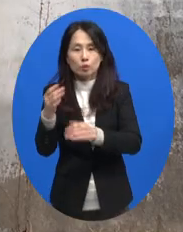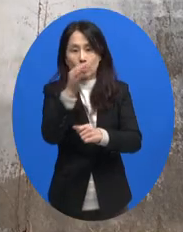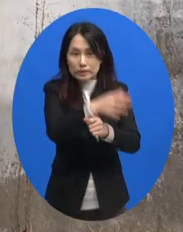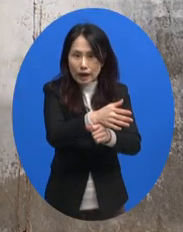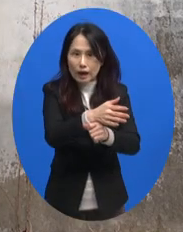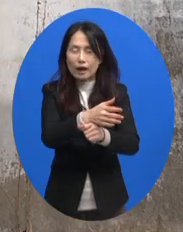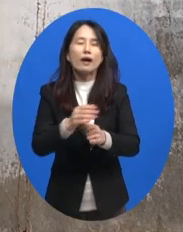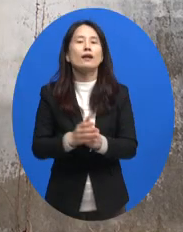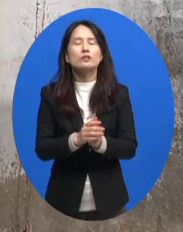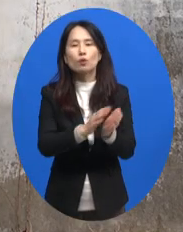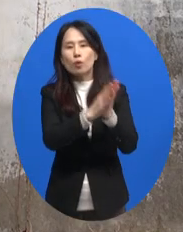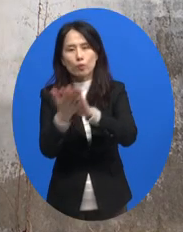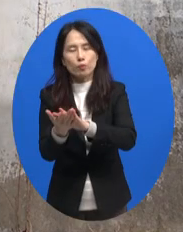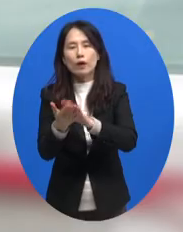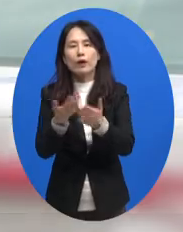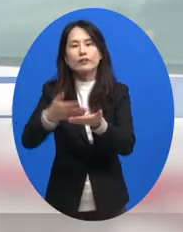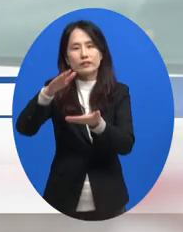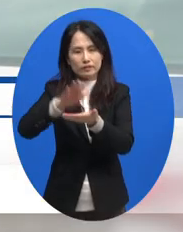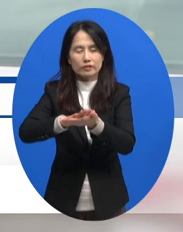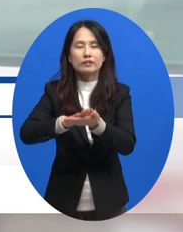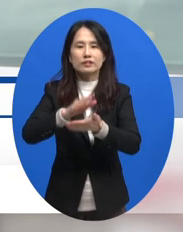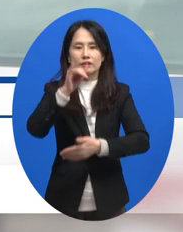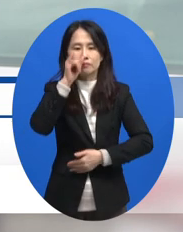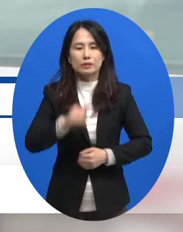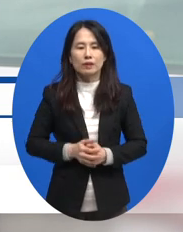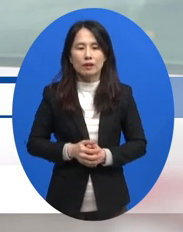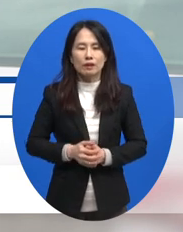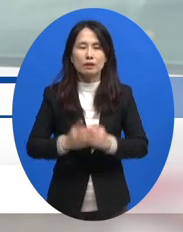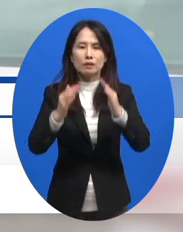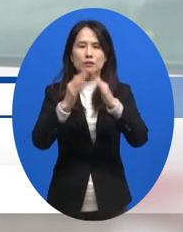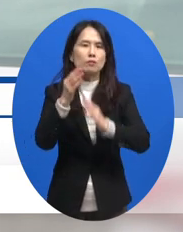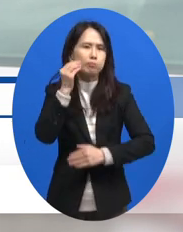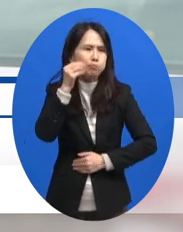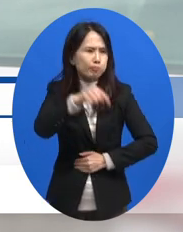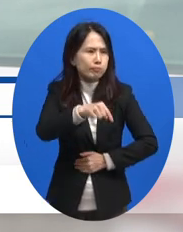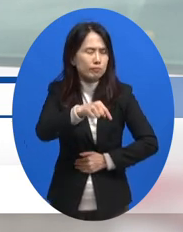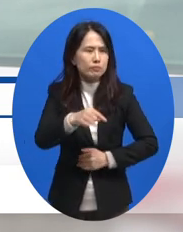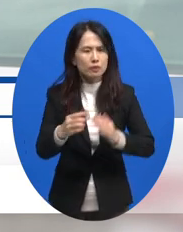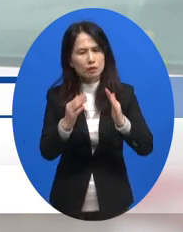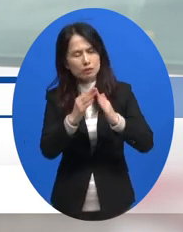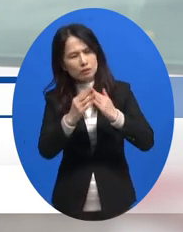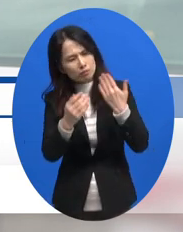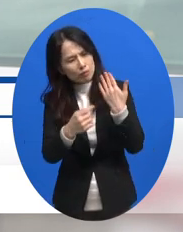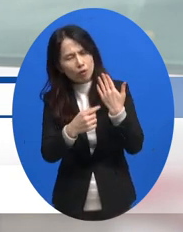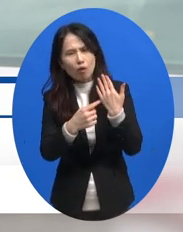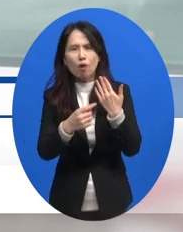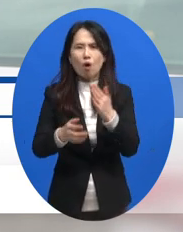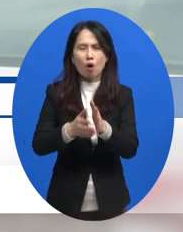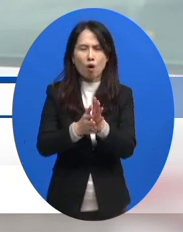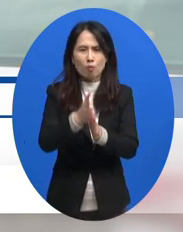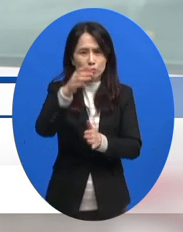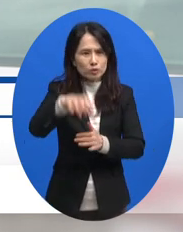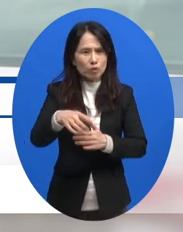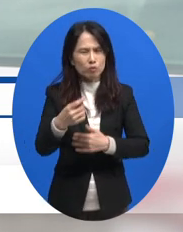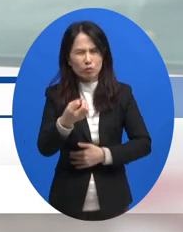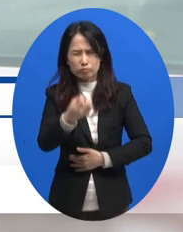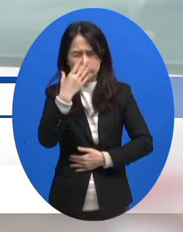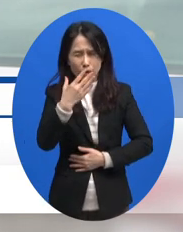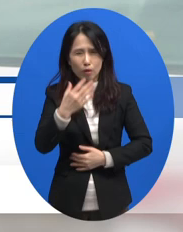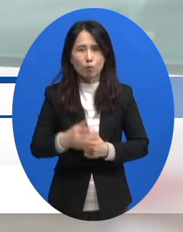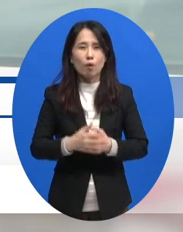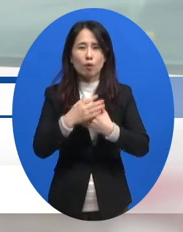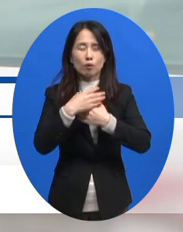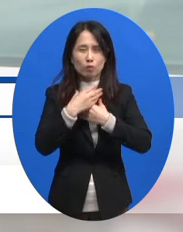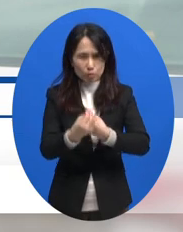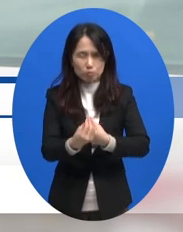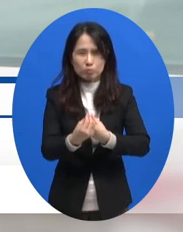위한 공간으로 조성하고 있습니다 도시 빈집은 도시의 미관을 해치고 범죄 안전사고 등 우려들이